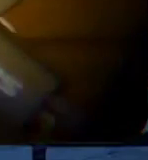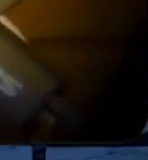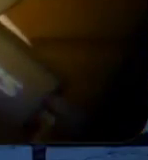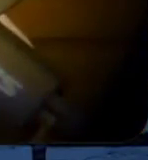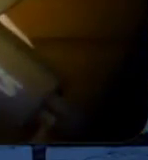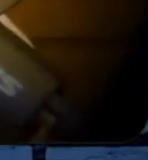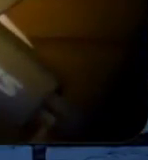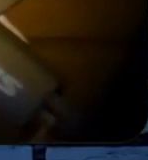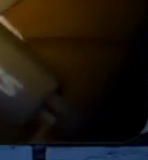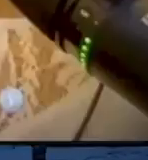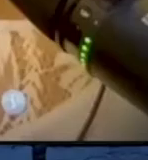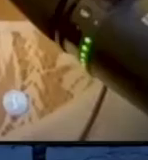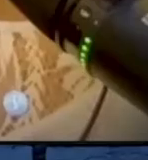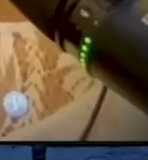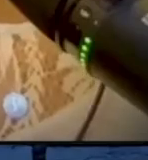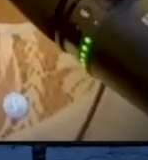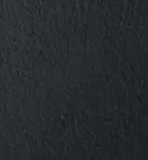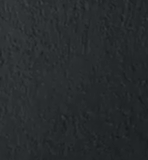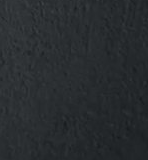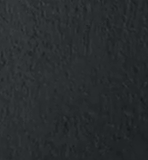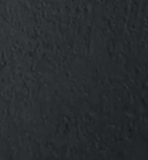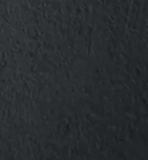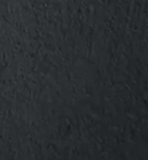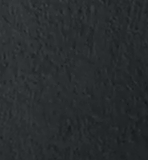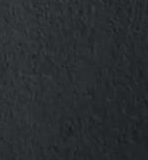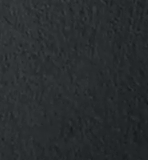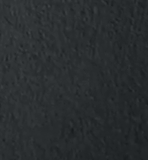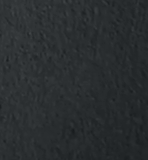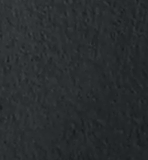Hi, surprise guest! Hello.